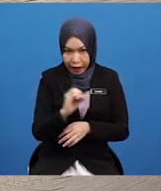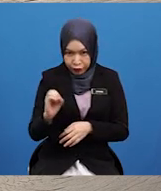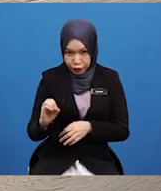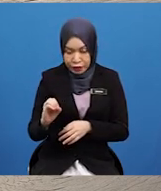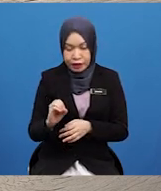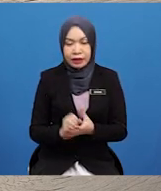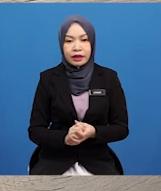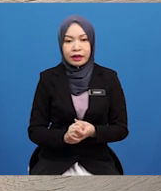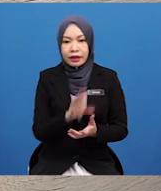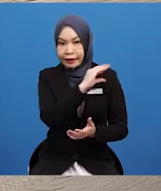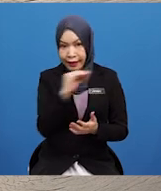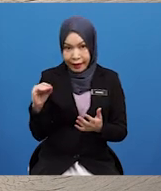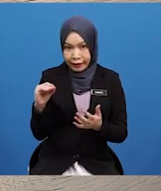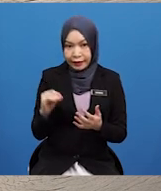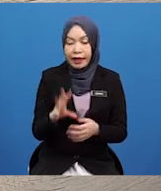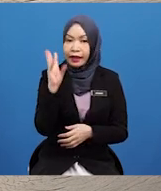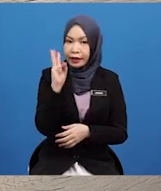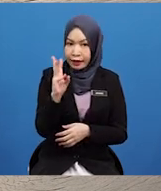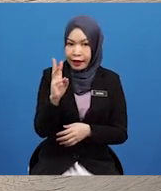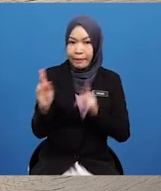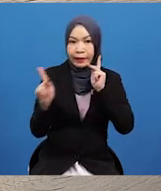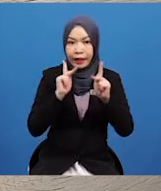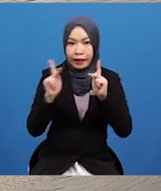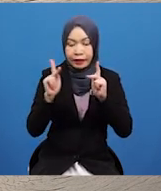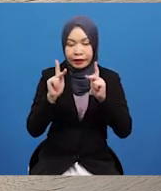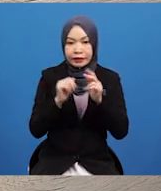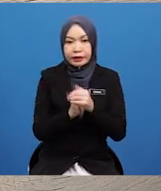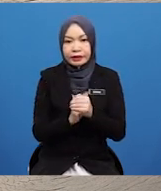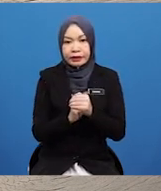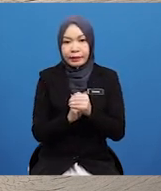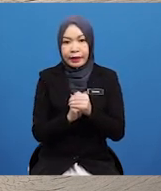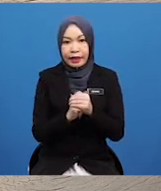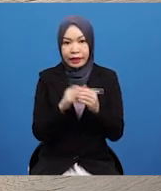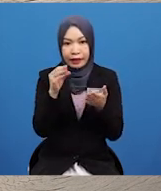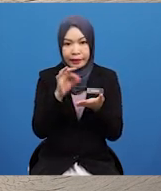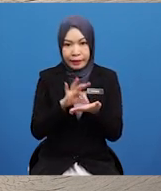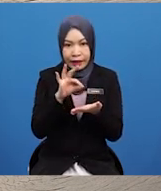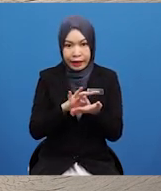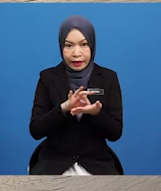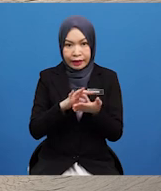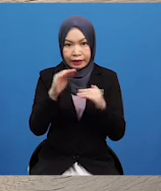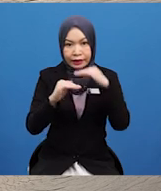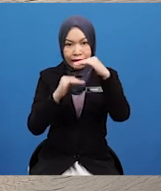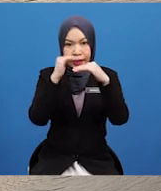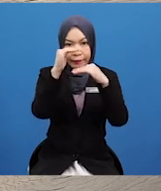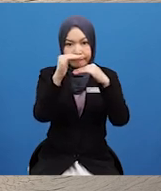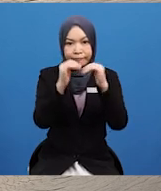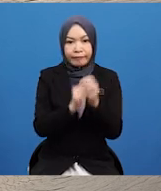keenam, kata bilangan tingkat atau kata bilangan ordinal. Contohnya,